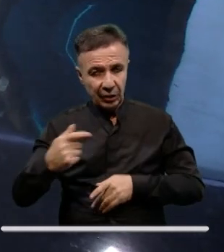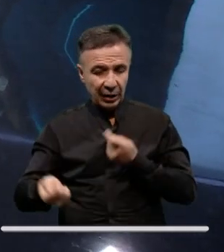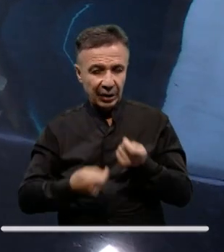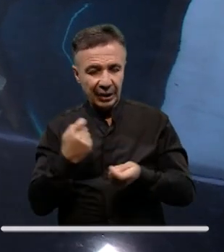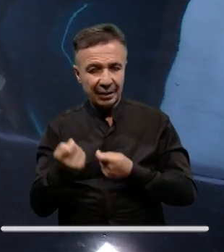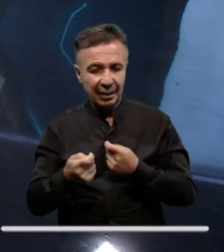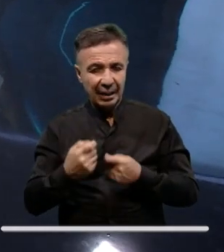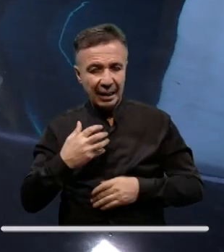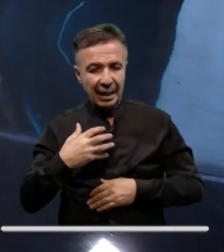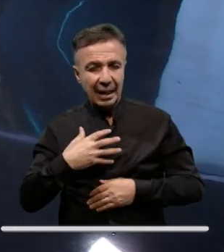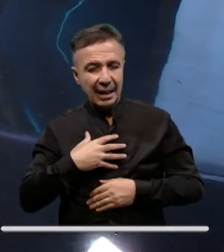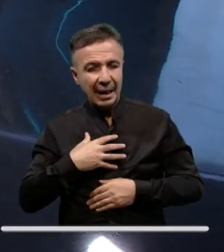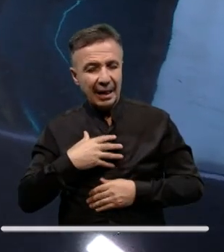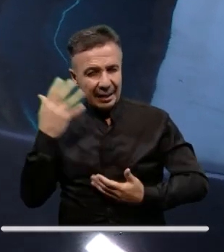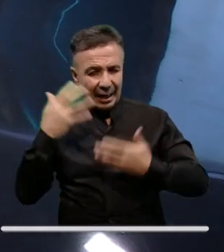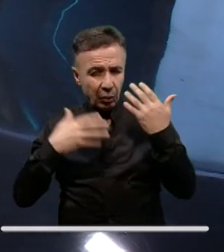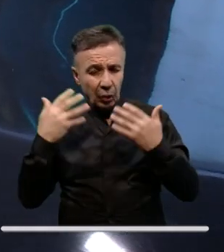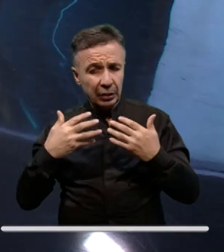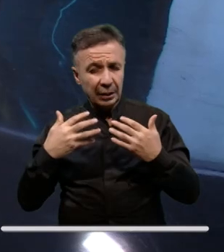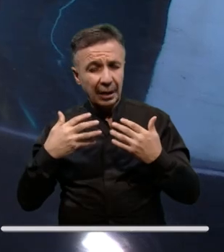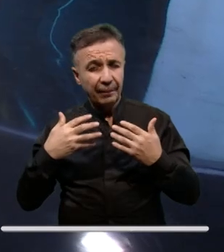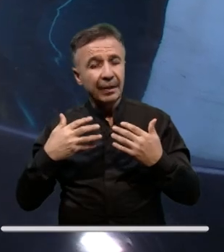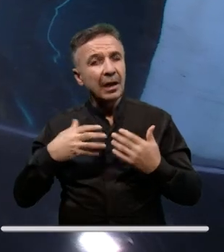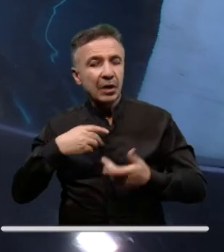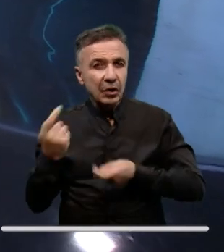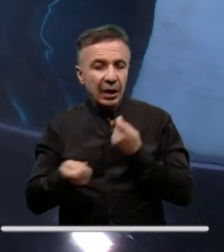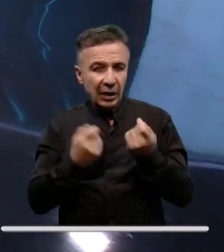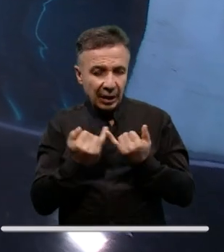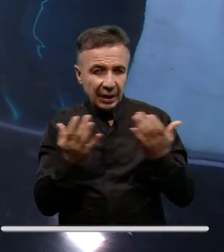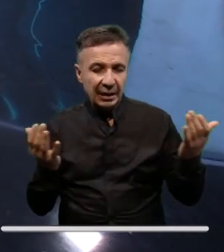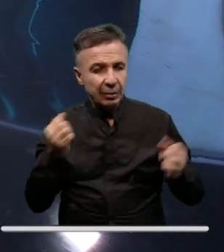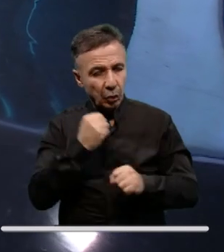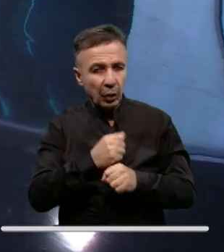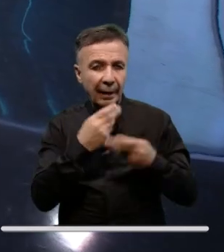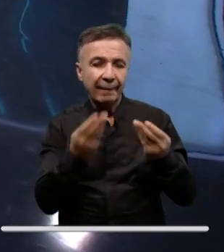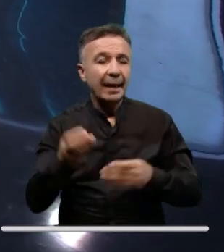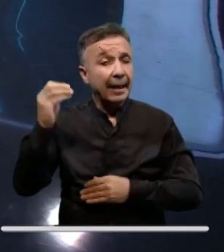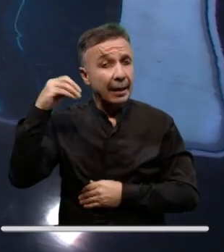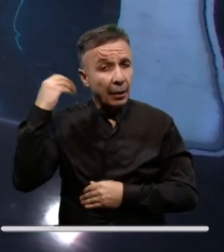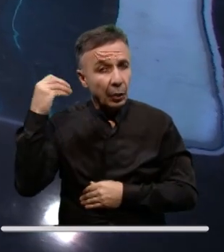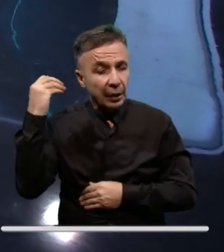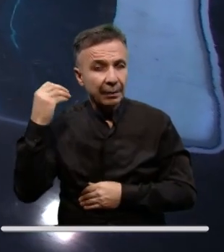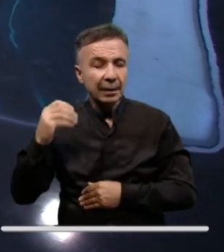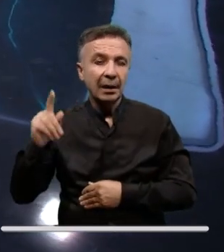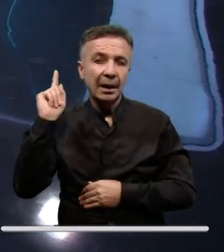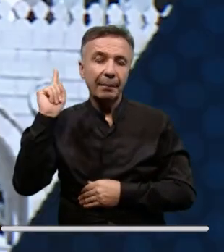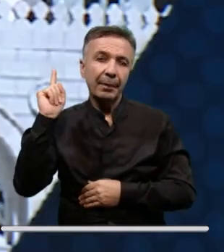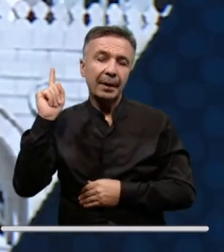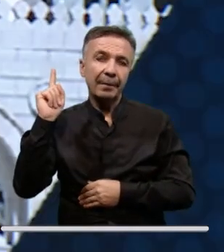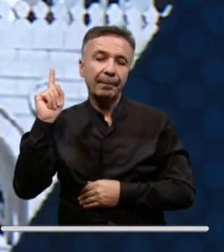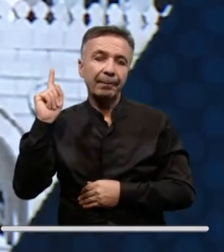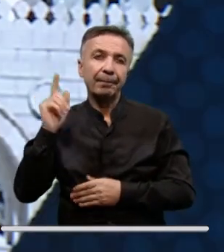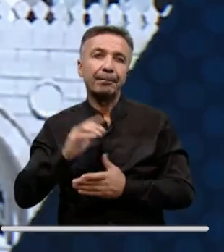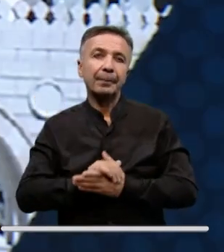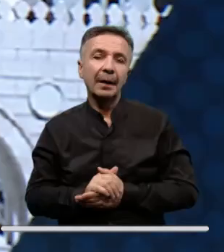planda çalışan kardeşlerimize bizleri burada görevlendiren hocalarımıza Rabbimden Eee